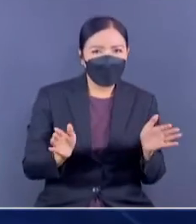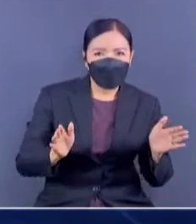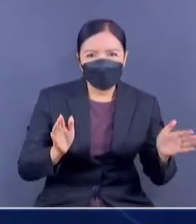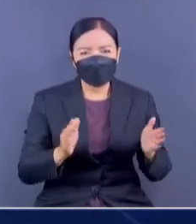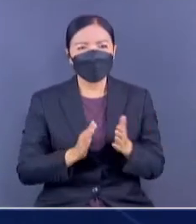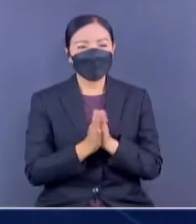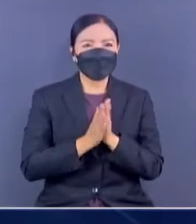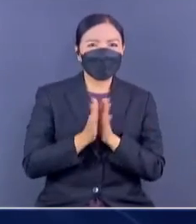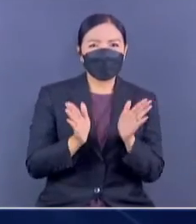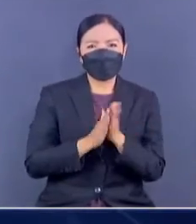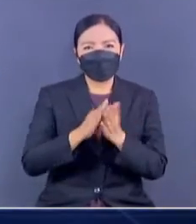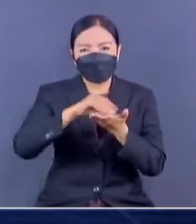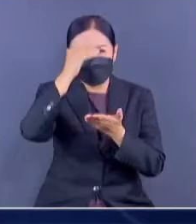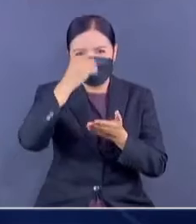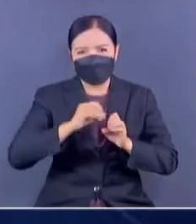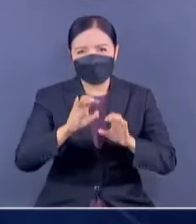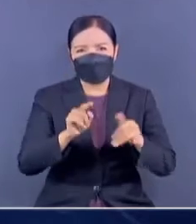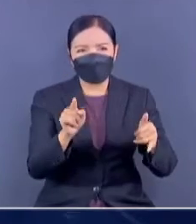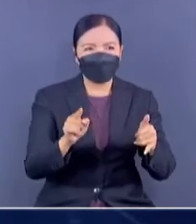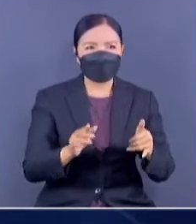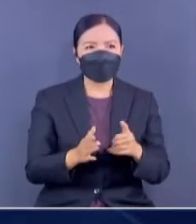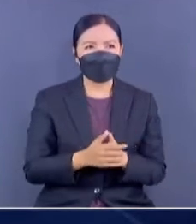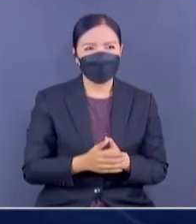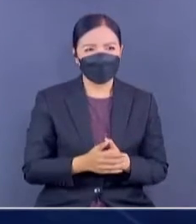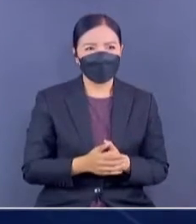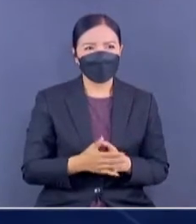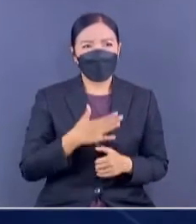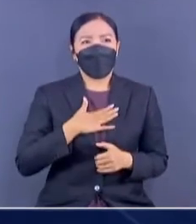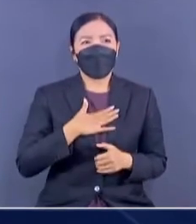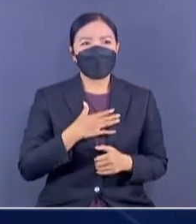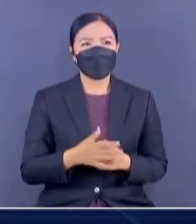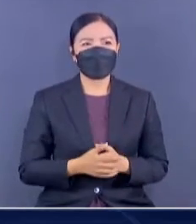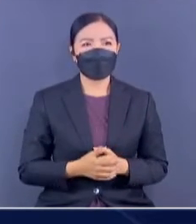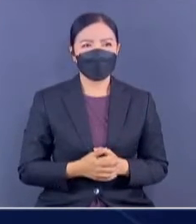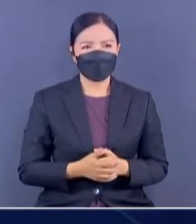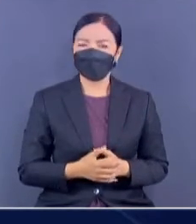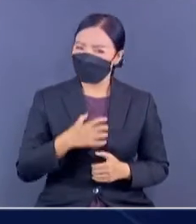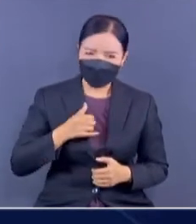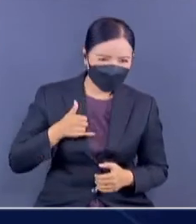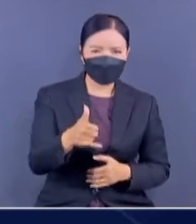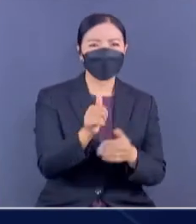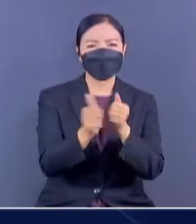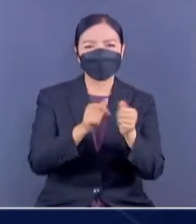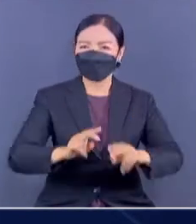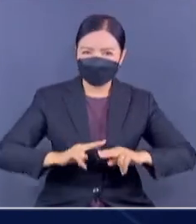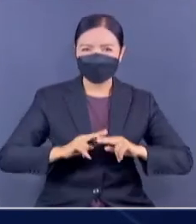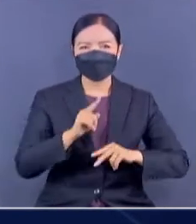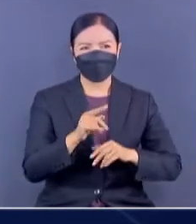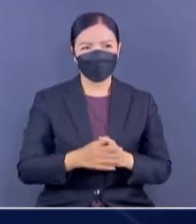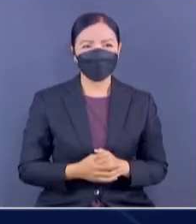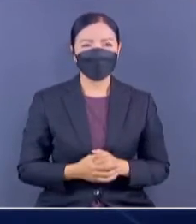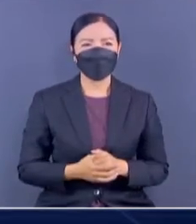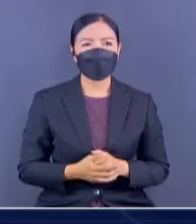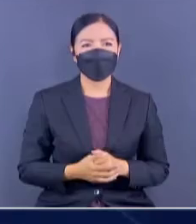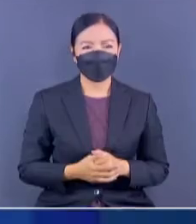ใจแทบขาดนะฮะโอ้โหถ้าครูลงไปเล่นได้เนี่ยครูบอกลงเองแล้ว ขาดแค่ชุ